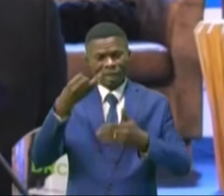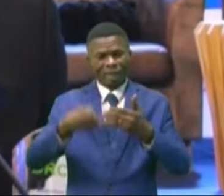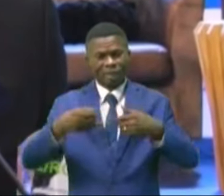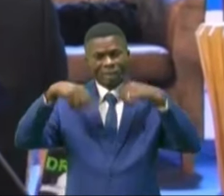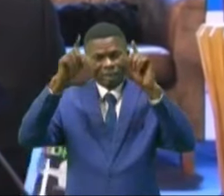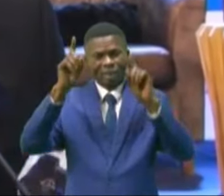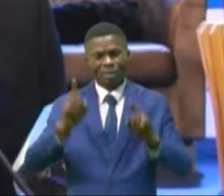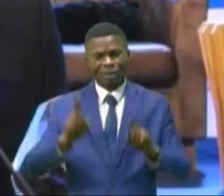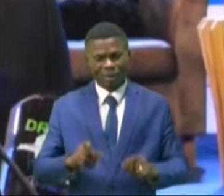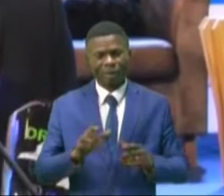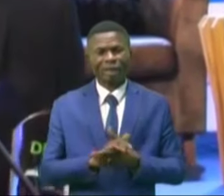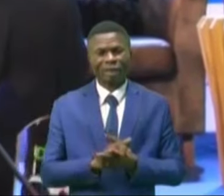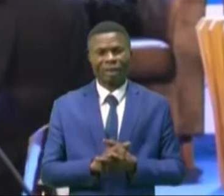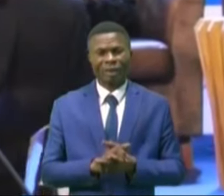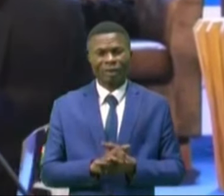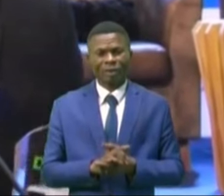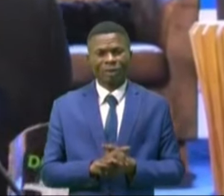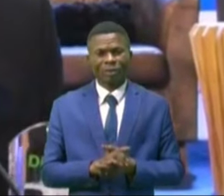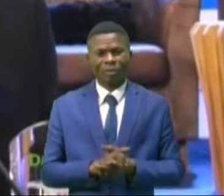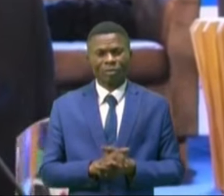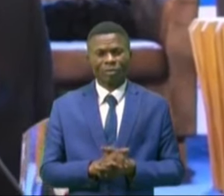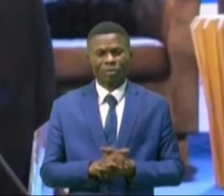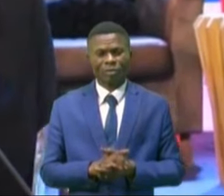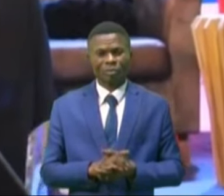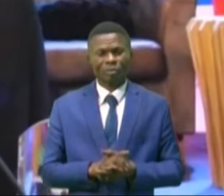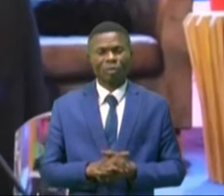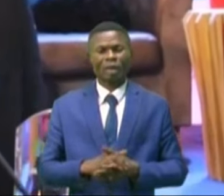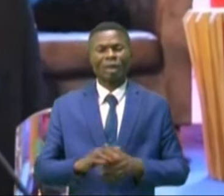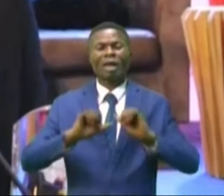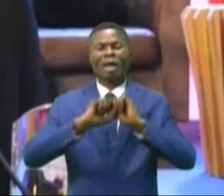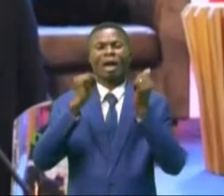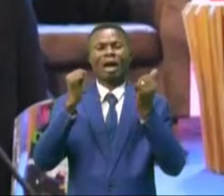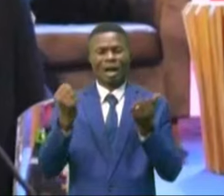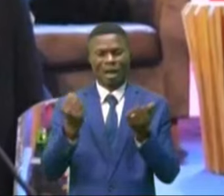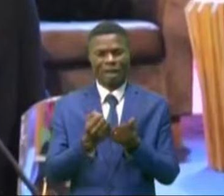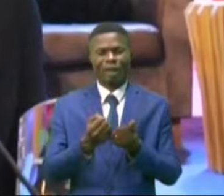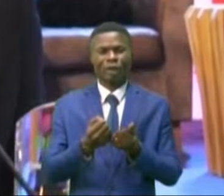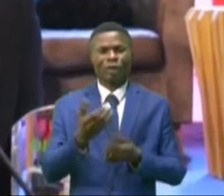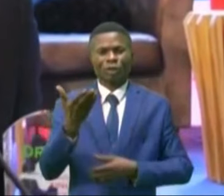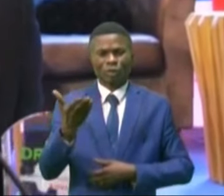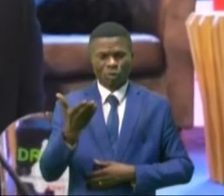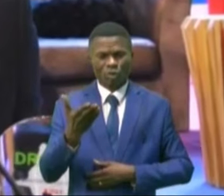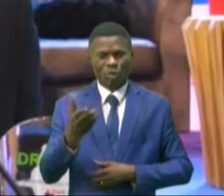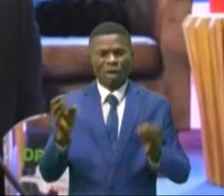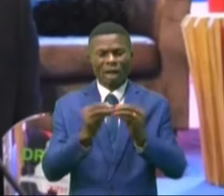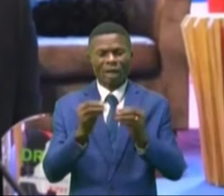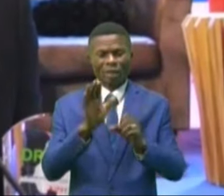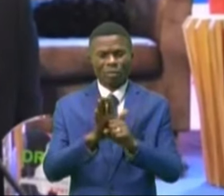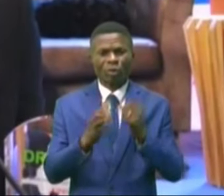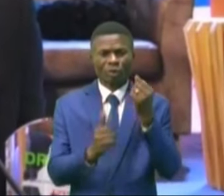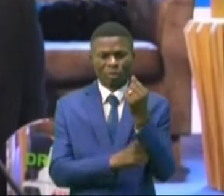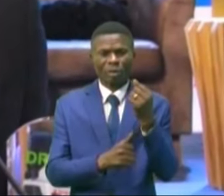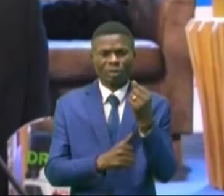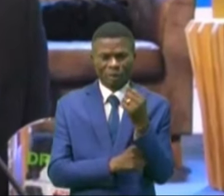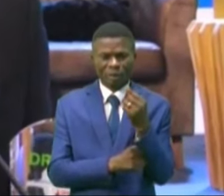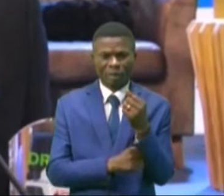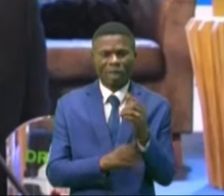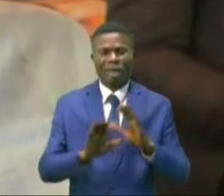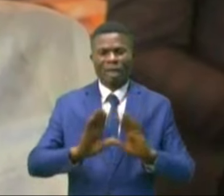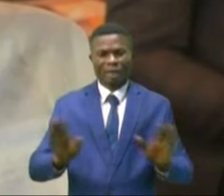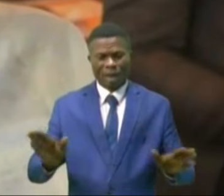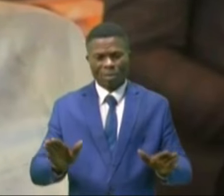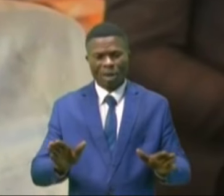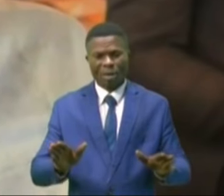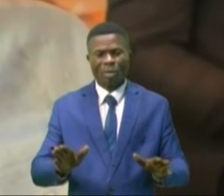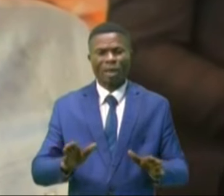que finalement la société reconnaisse quand même qu'il y a lié quand même des gens. Pourquoi des gens? Parce que